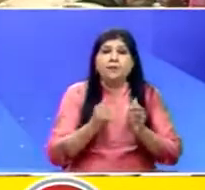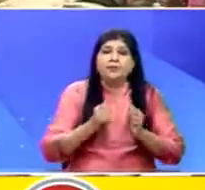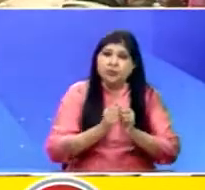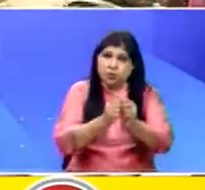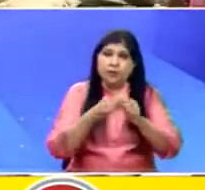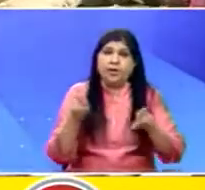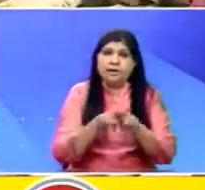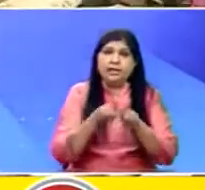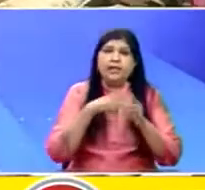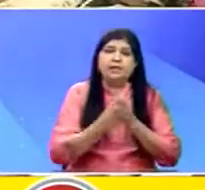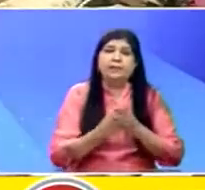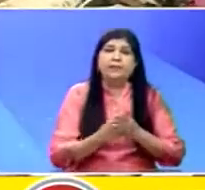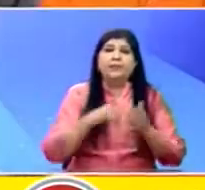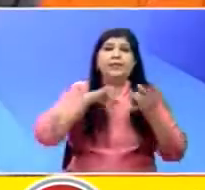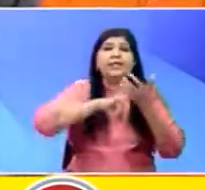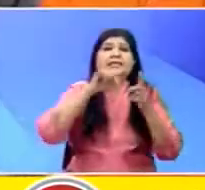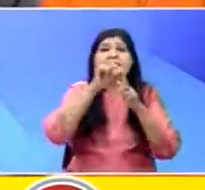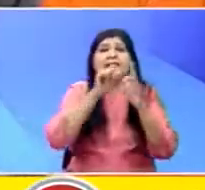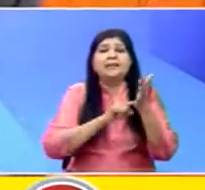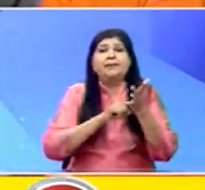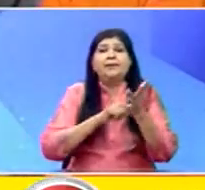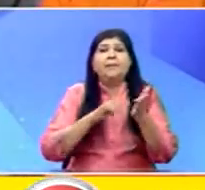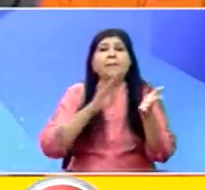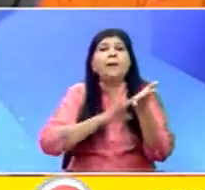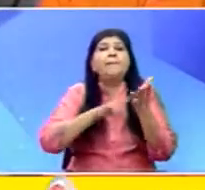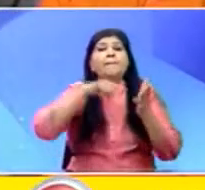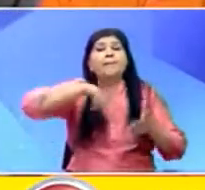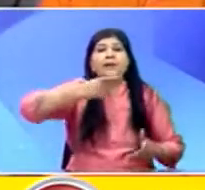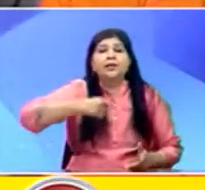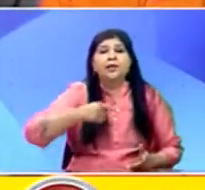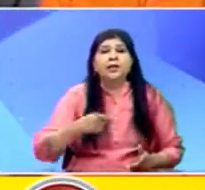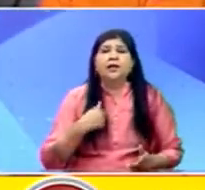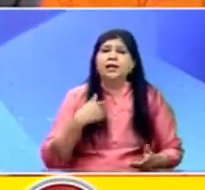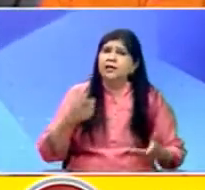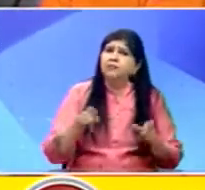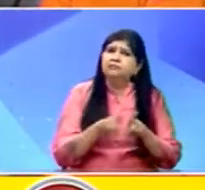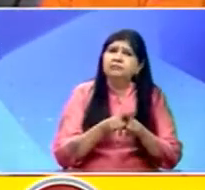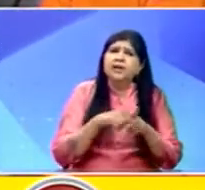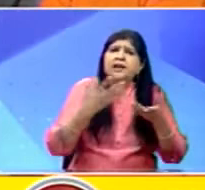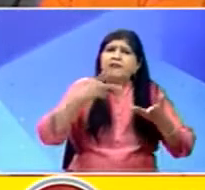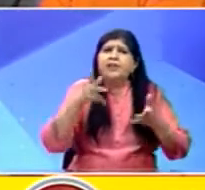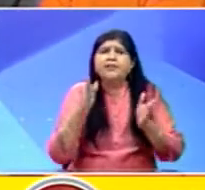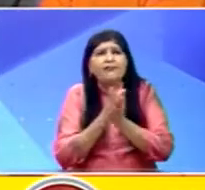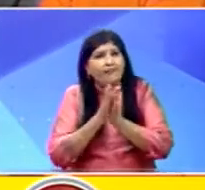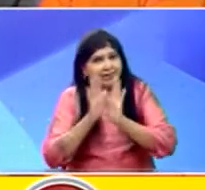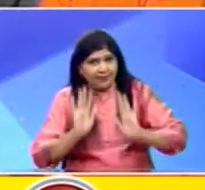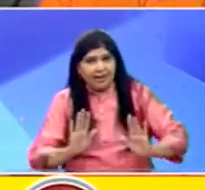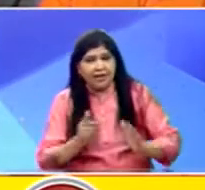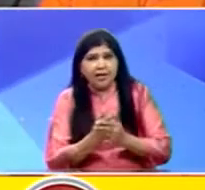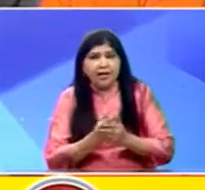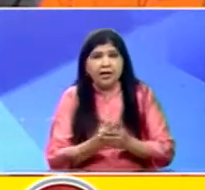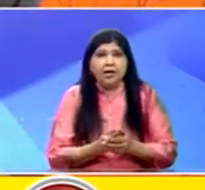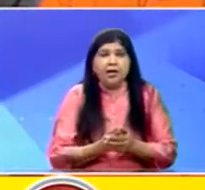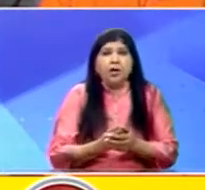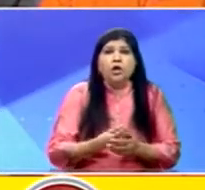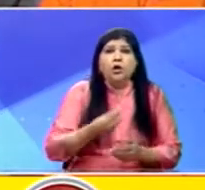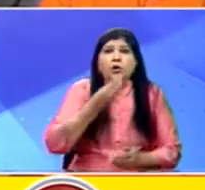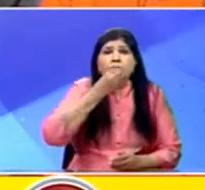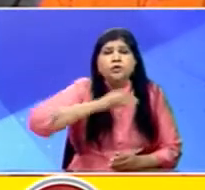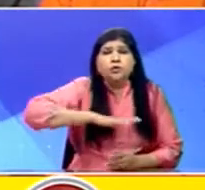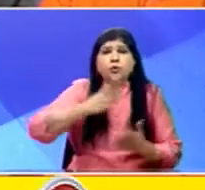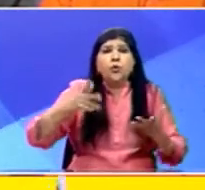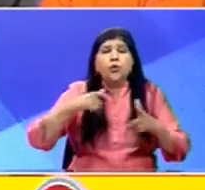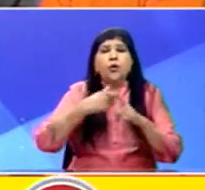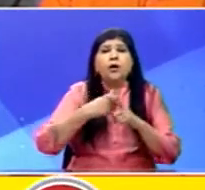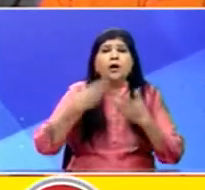है। सितंबर का महीना त्योहारों के साथ साथ पोषण से जुड़े बड़े अभियान